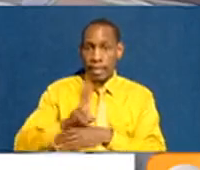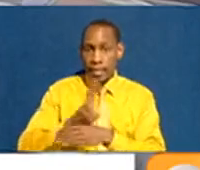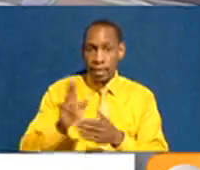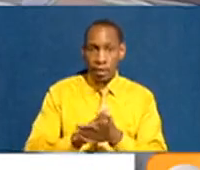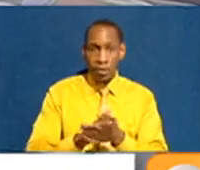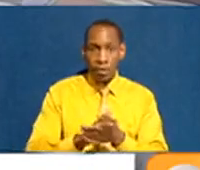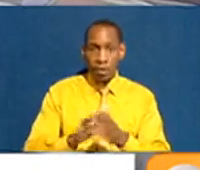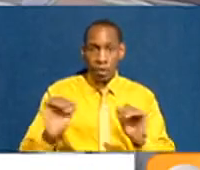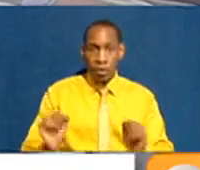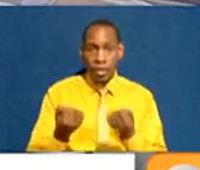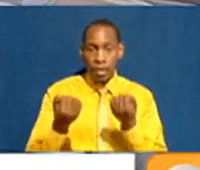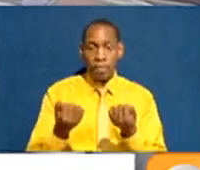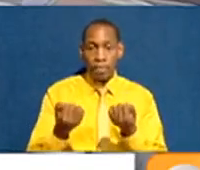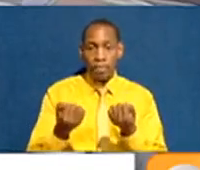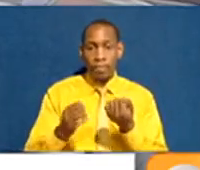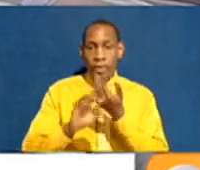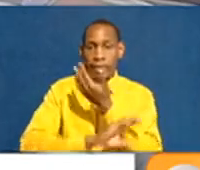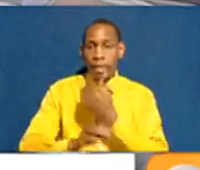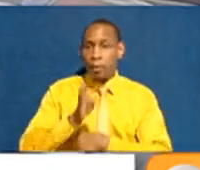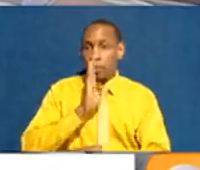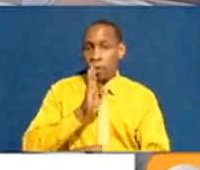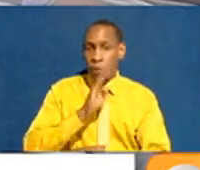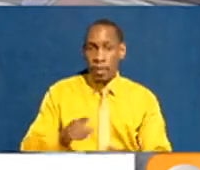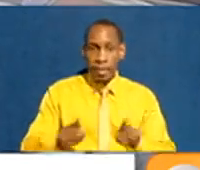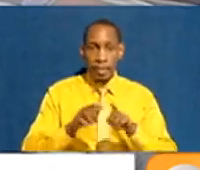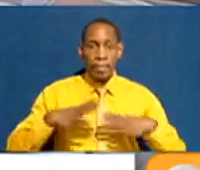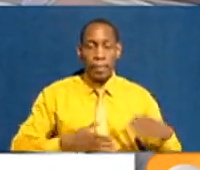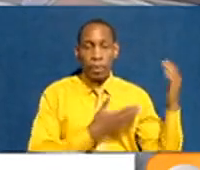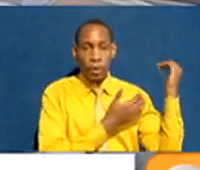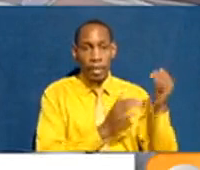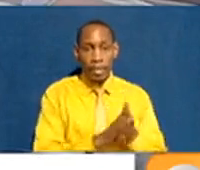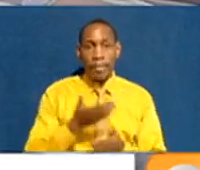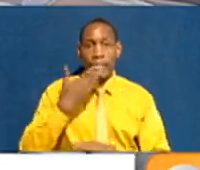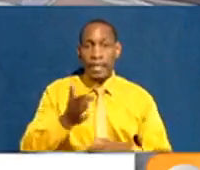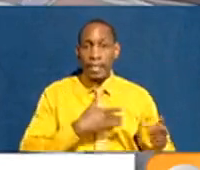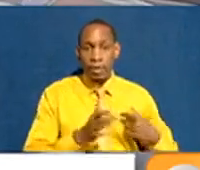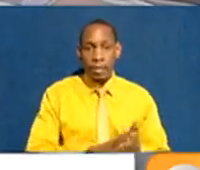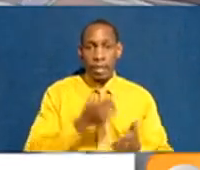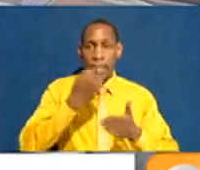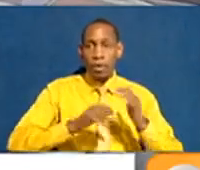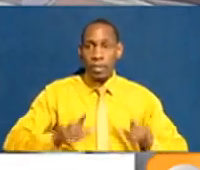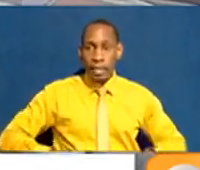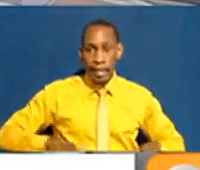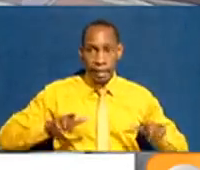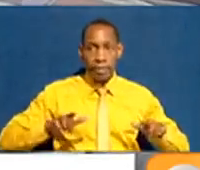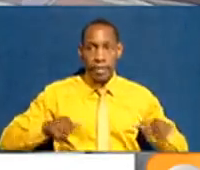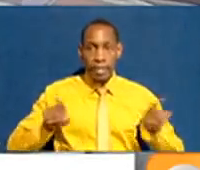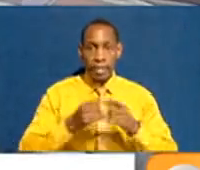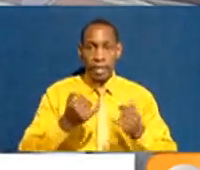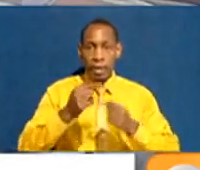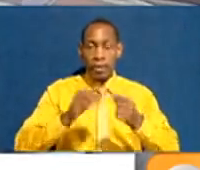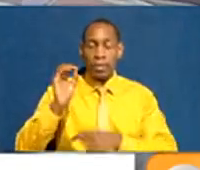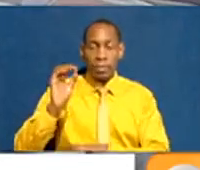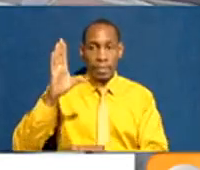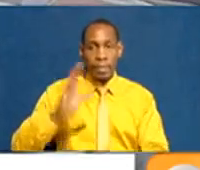kulikwamua taifa kutokana na mzigo wa madeni. Wananchi wakitarajia kupata jibu kuhusu gharama ya maisha ambayo inazidi